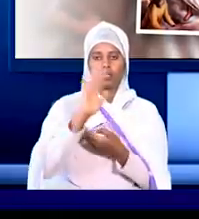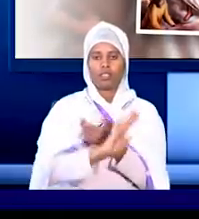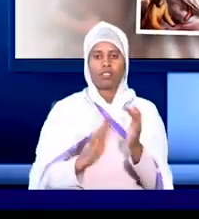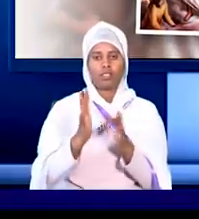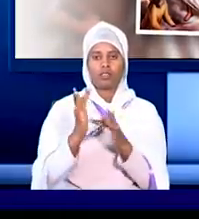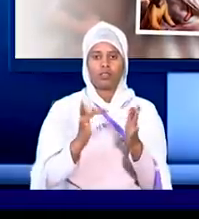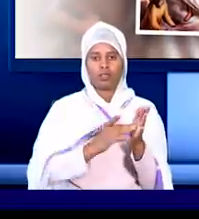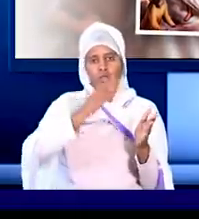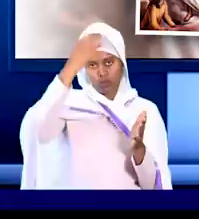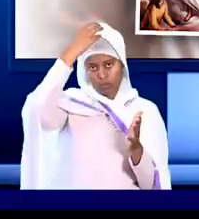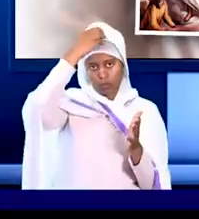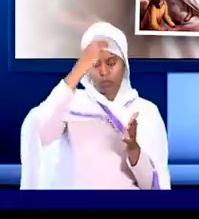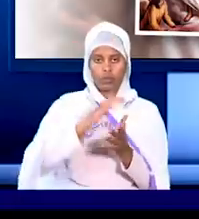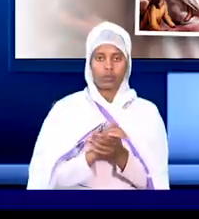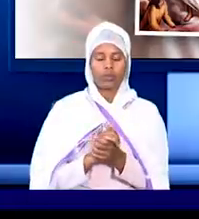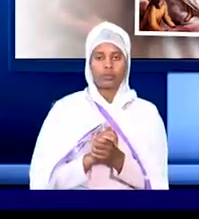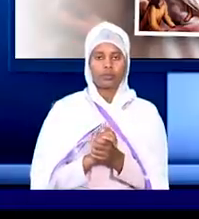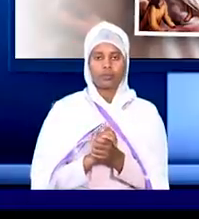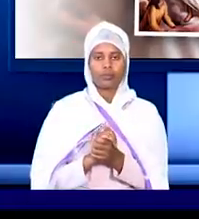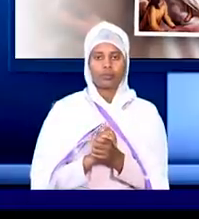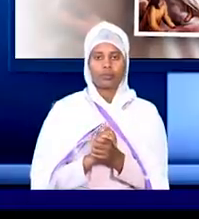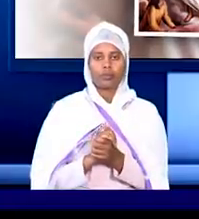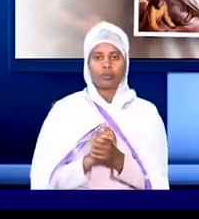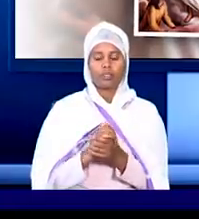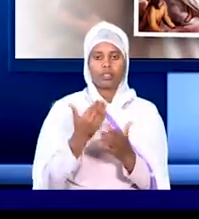ጐይታናን ኣምላኽናን መድሓኒናን ኢየሱስ ክርስቶስ